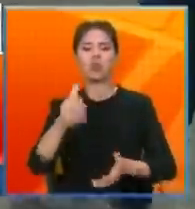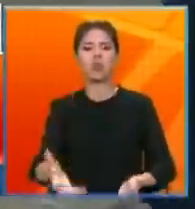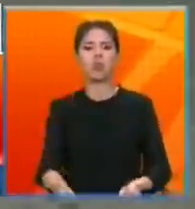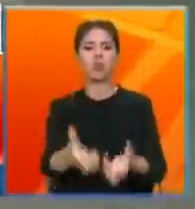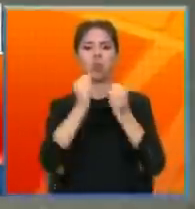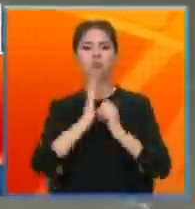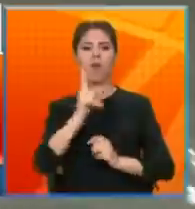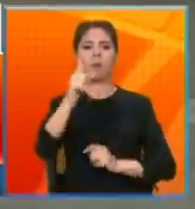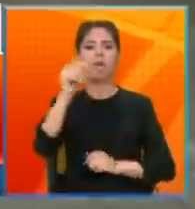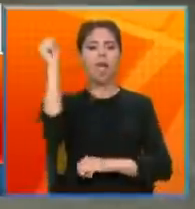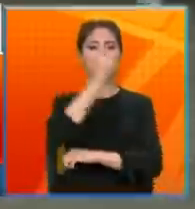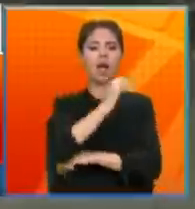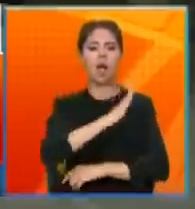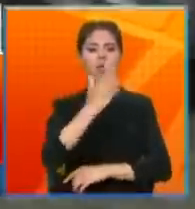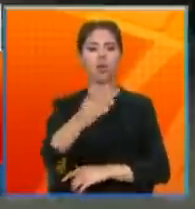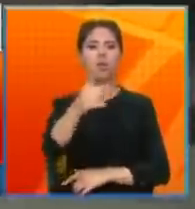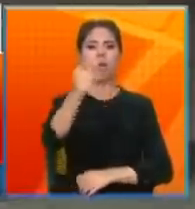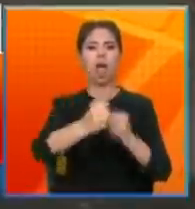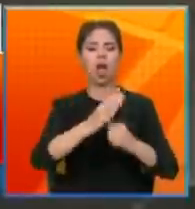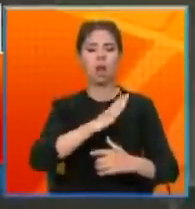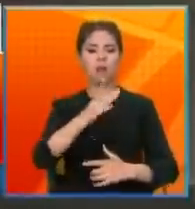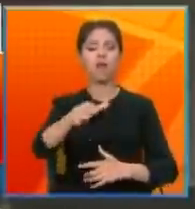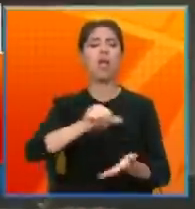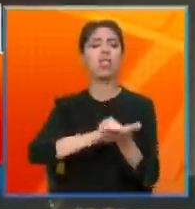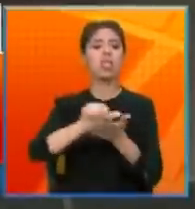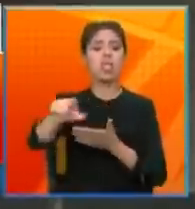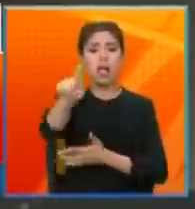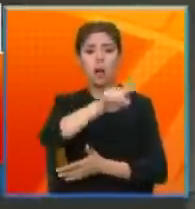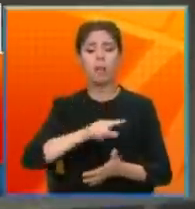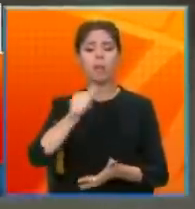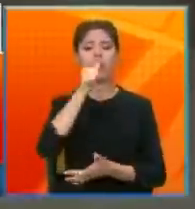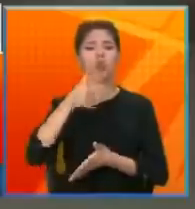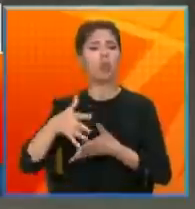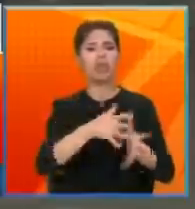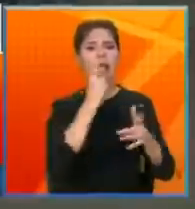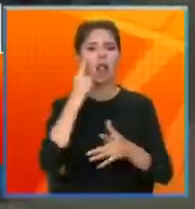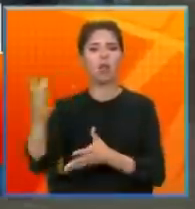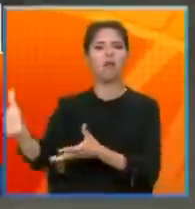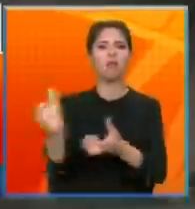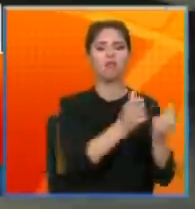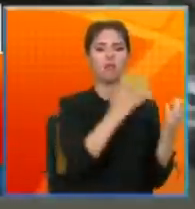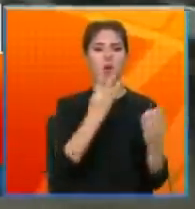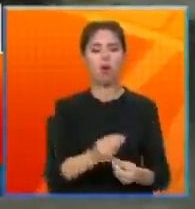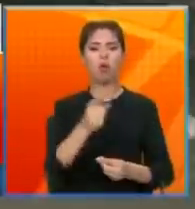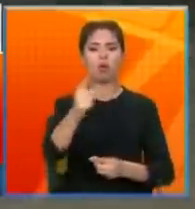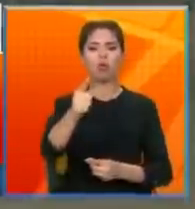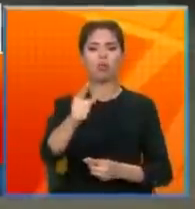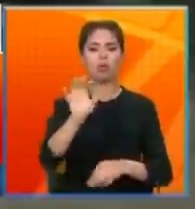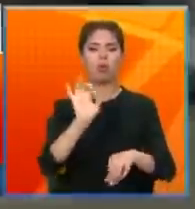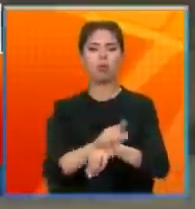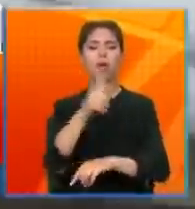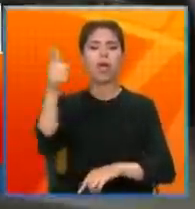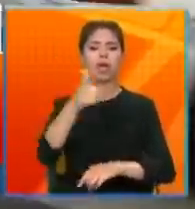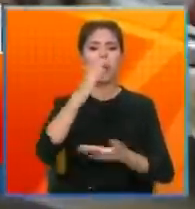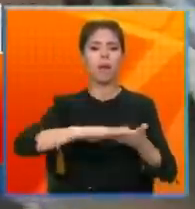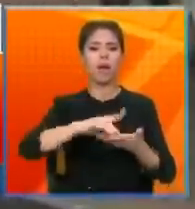Bakın, burada bir kamyonet var, yine hemen burada bir araba var. İşte bunların tamamı sel sularıyla buraya sürüklendi ve bakın, hemen kameraman